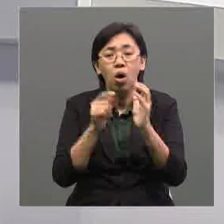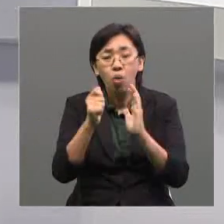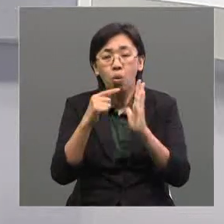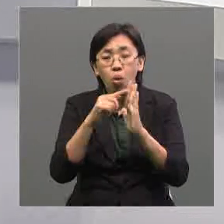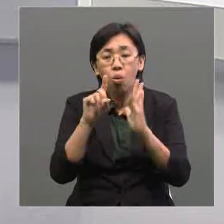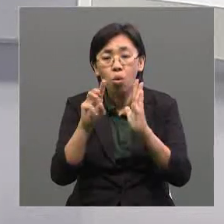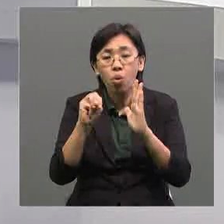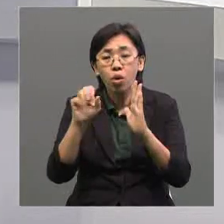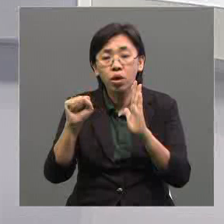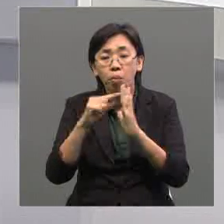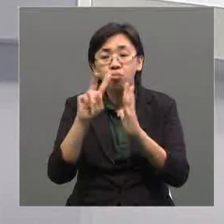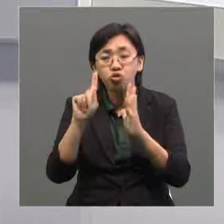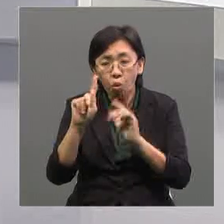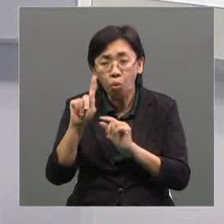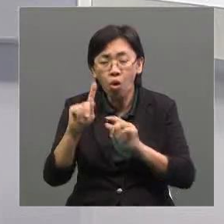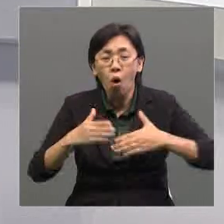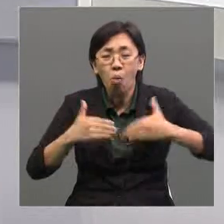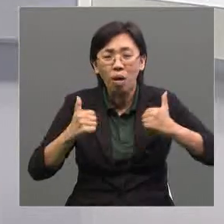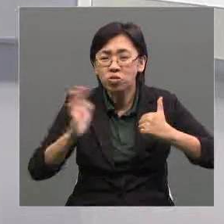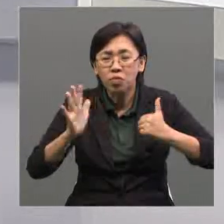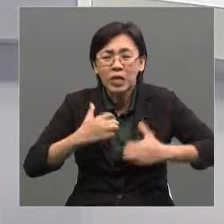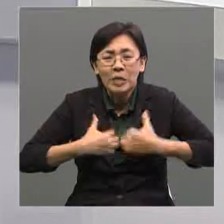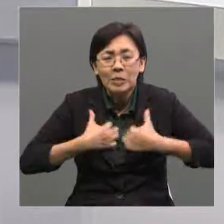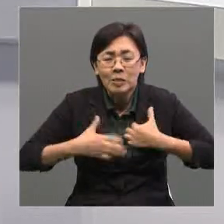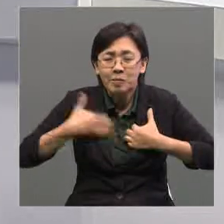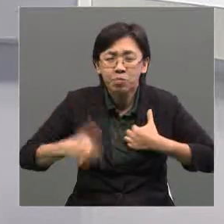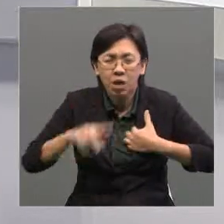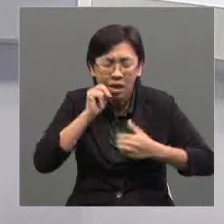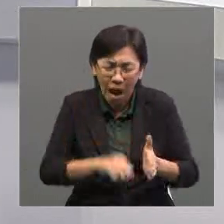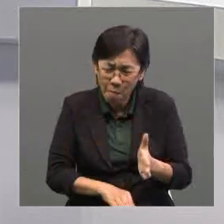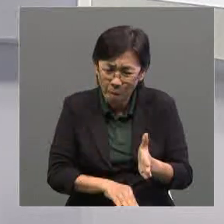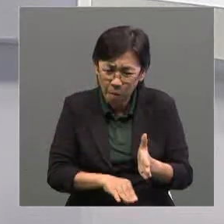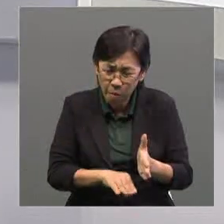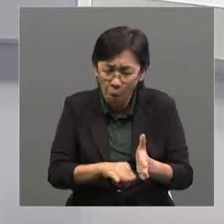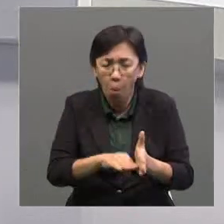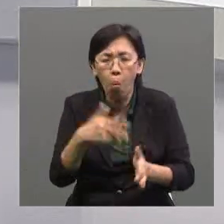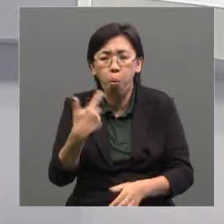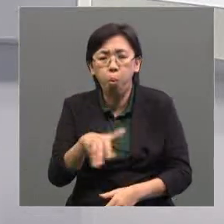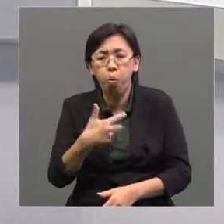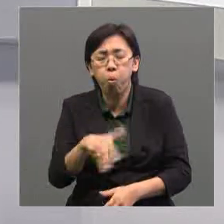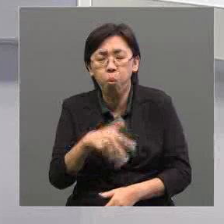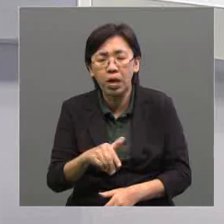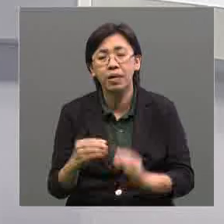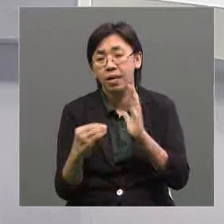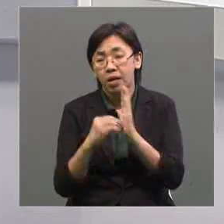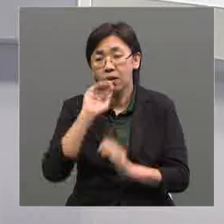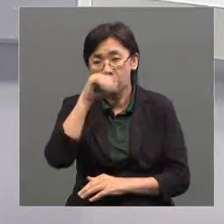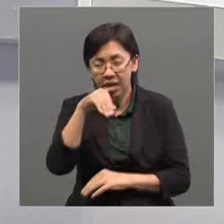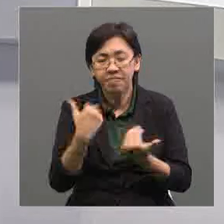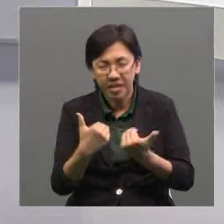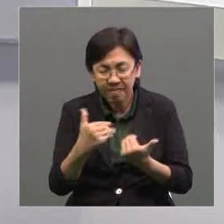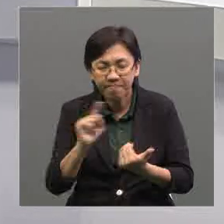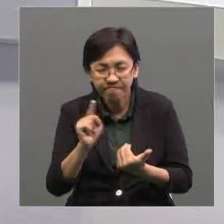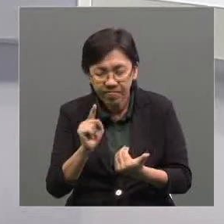บอกว่าพอฝนมาเป็นอุดมทุกข์ไปเลยนะ น้ำท่วมหลับบางจุดคือสูงมาก ใช่ครับเพราะฉะนั้นตอนนี้เนี่ยทางกทม.เขาบอกว่าต้